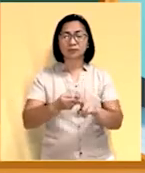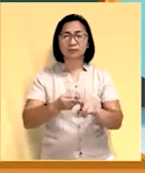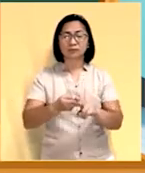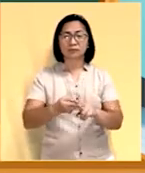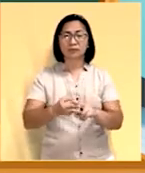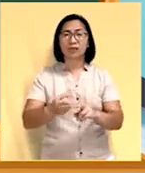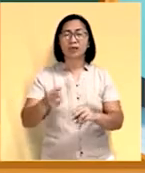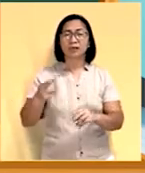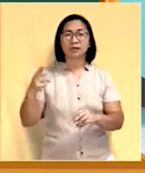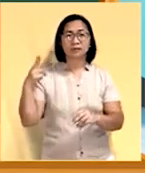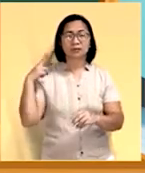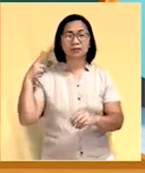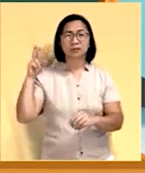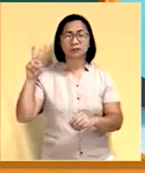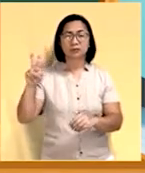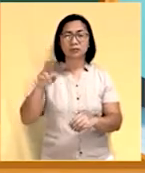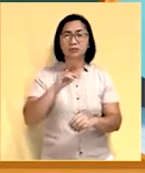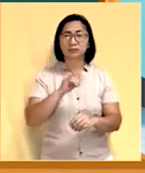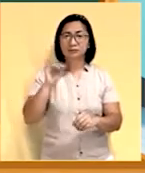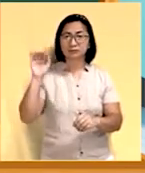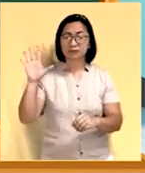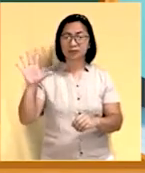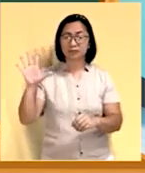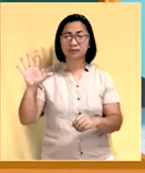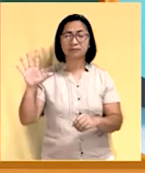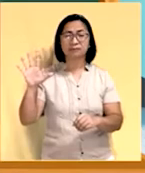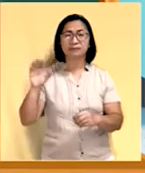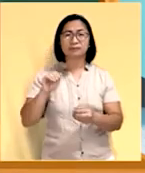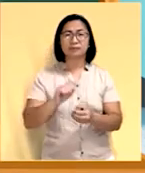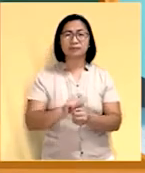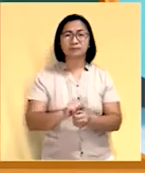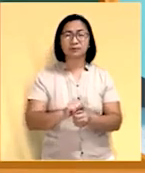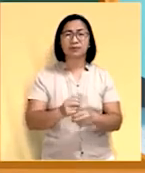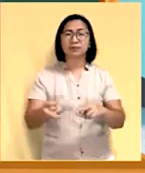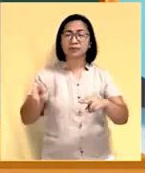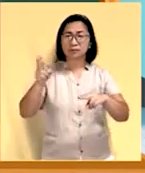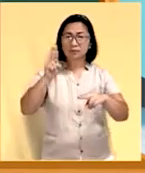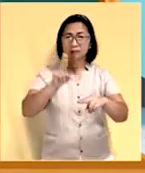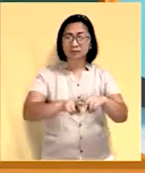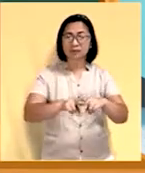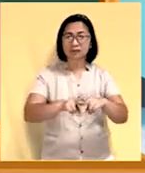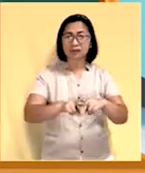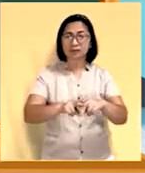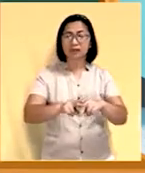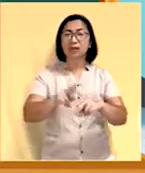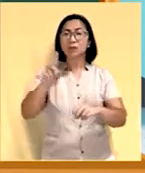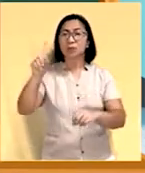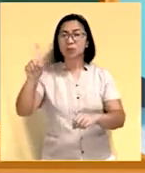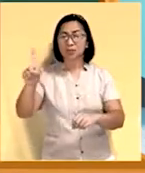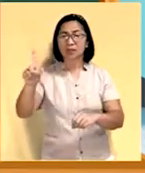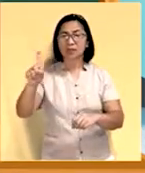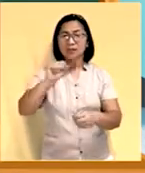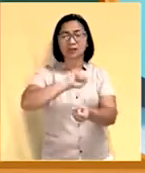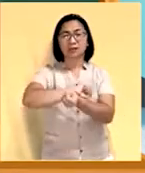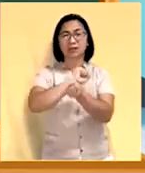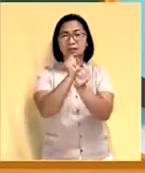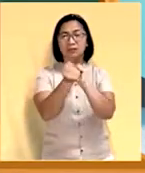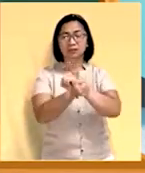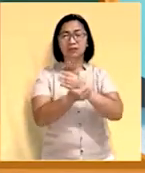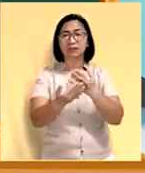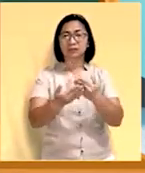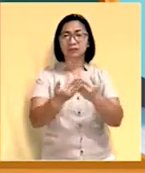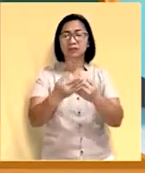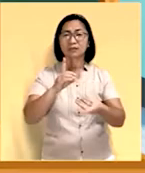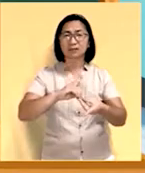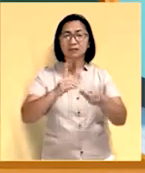ang number na nasa kanan ng 2 ay 5. Kaya, dadagdagan ng isa